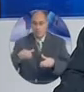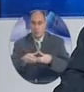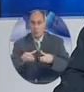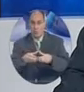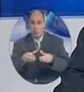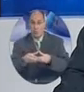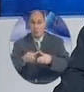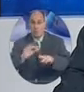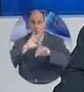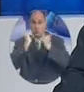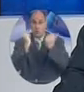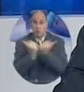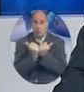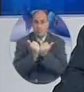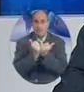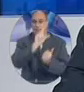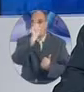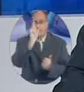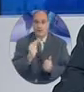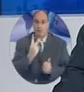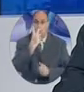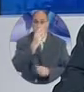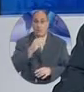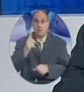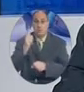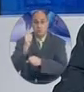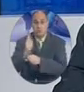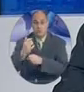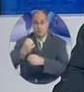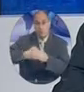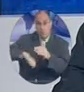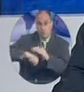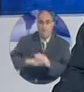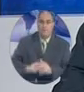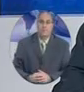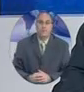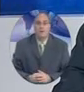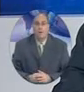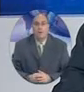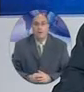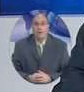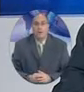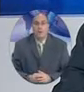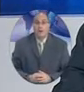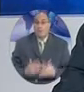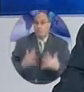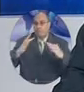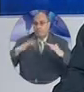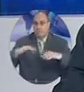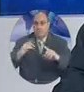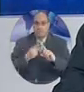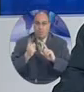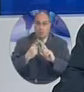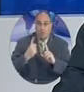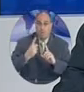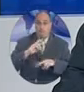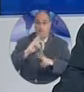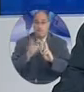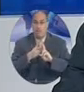لتصفيات كأس أمم إفريقيا 2012 لكرة القدم. وعلى وقع هذا اللقاء الهام تعيش عنابة